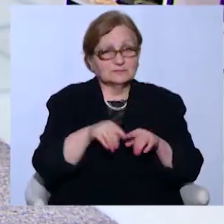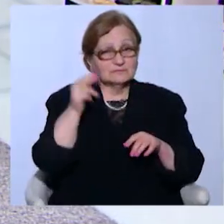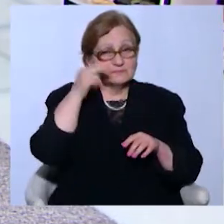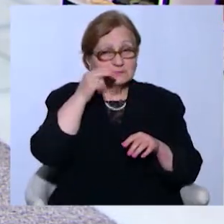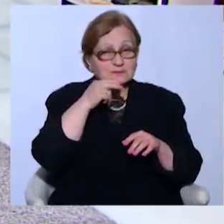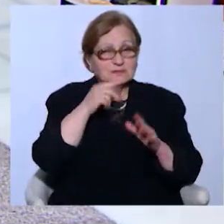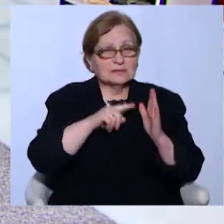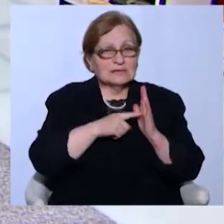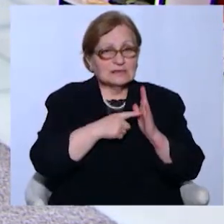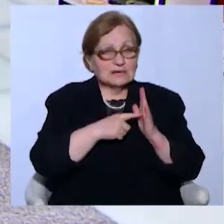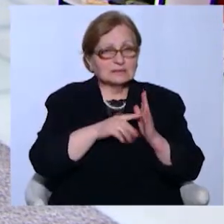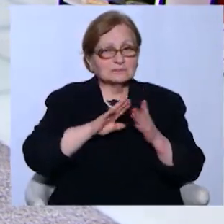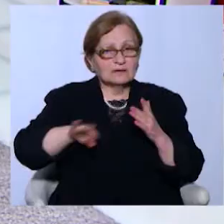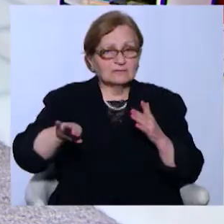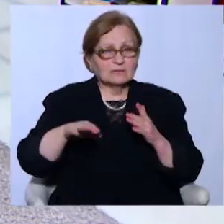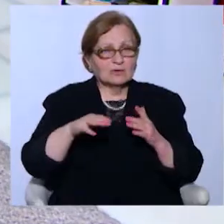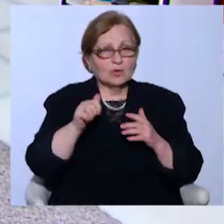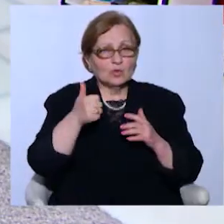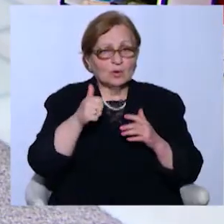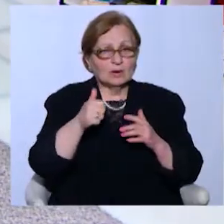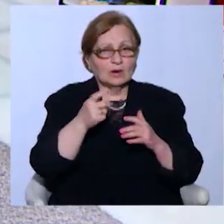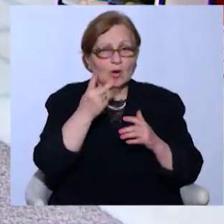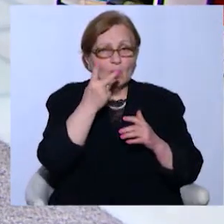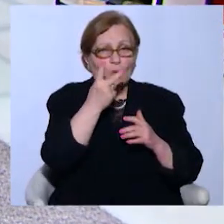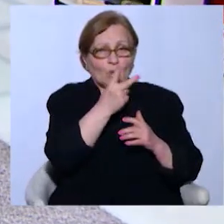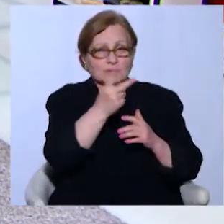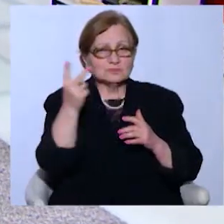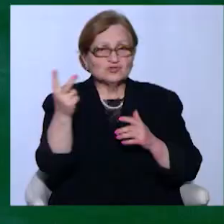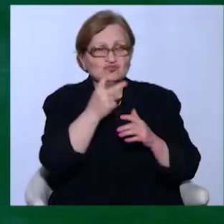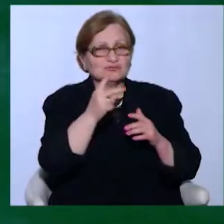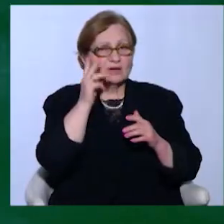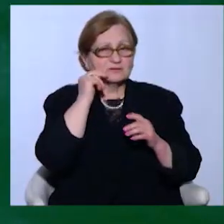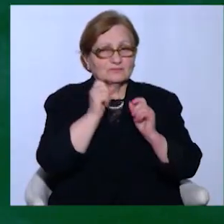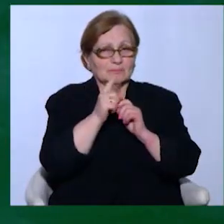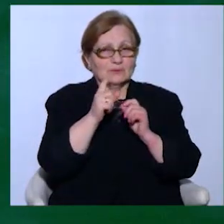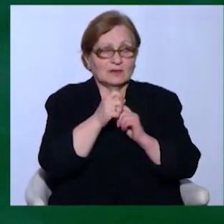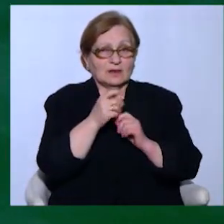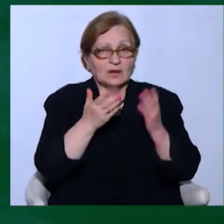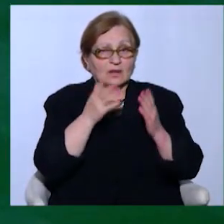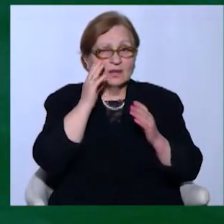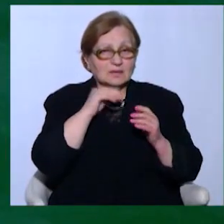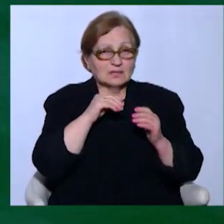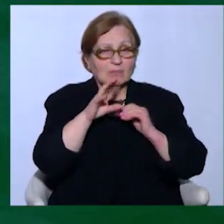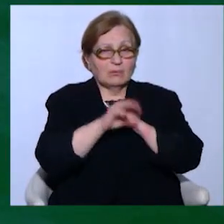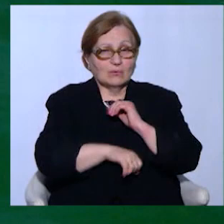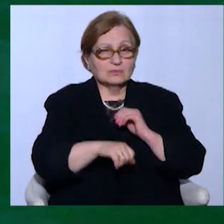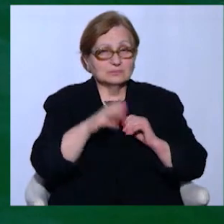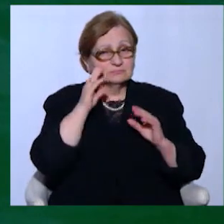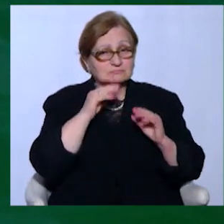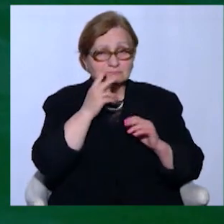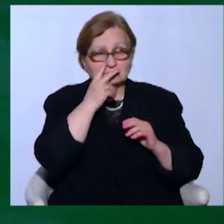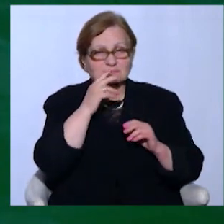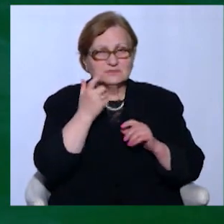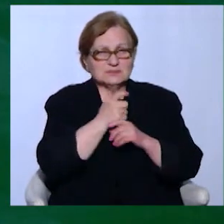ვისწავლით გამრავლების გარეშე როგორ გავამრავლოთ ორნიშნა რიცხვები 11-ზე. თუ მოვასწარით გაკვეთილის ბოლოს ერთ